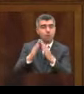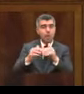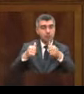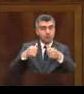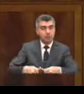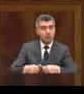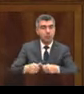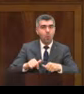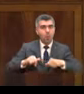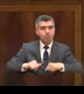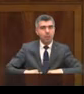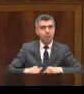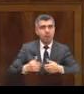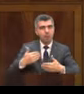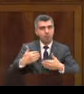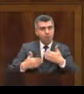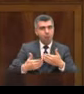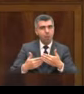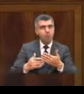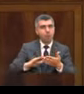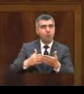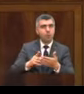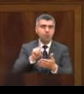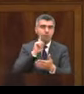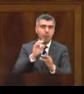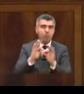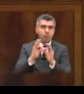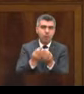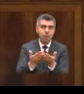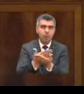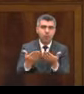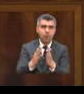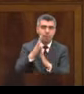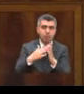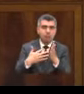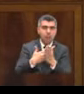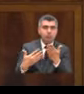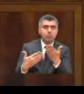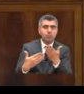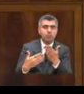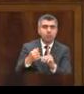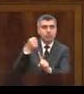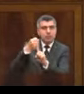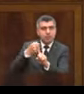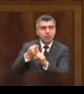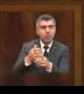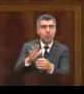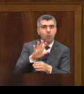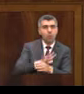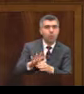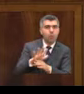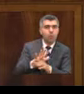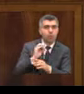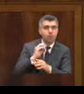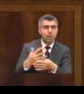والتنمية الاجتماعية والمساواة والأسرة بتكييف برامجها وتكييف مع يعني مع المؤسسات